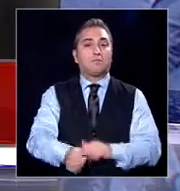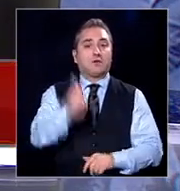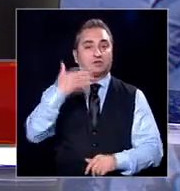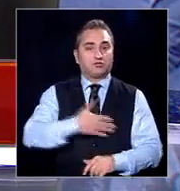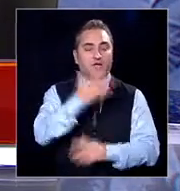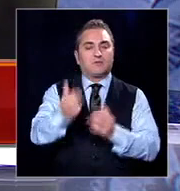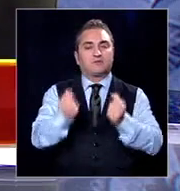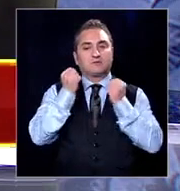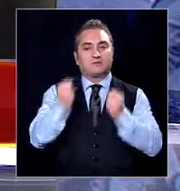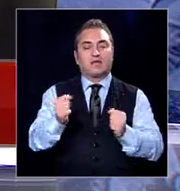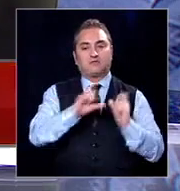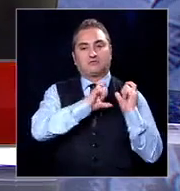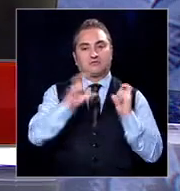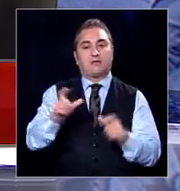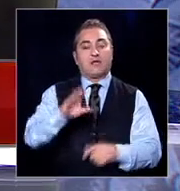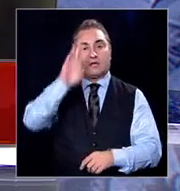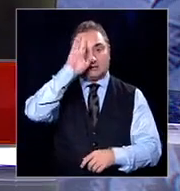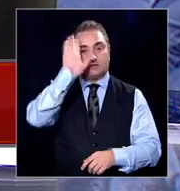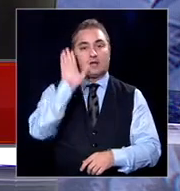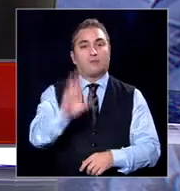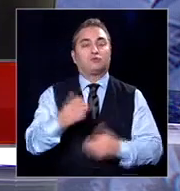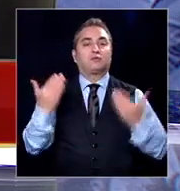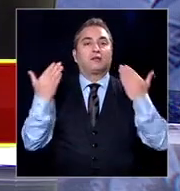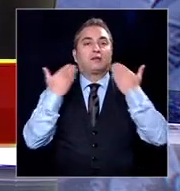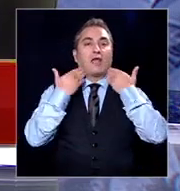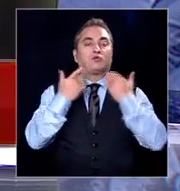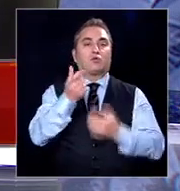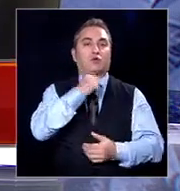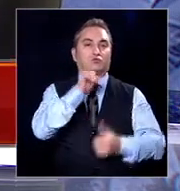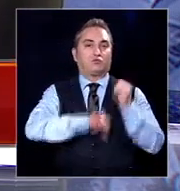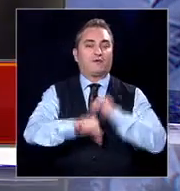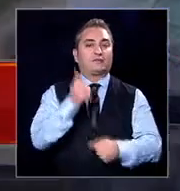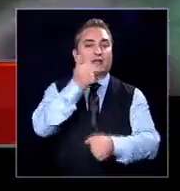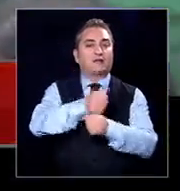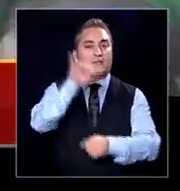çıktı. Üniversitedeki rektör protestosu İçişleri Bakanı Soylu'nun da gündemindeydi.